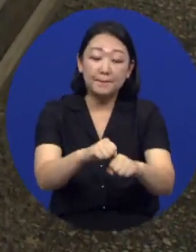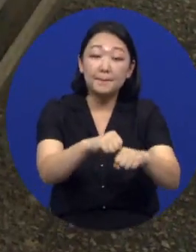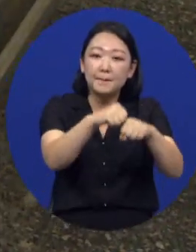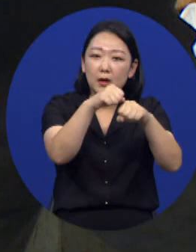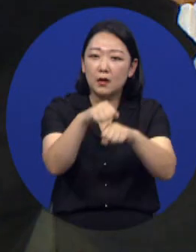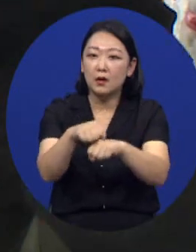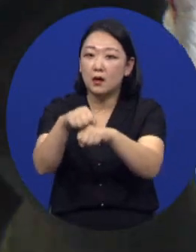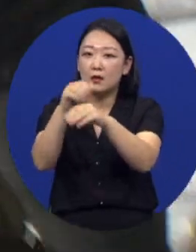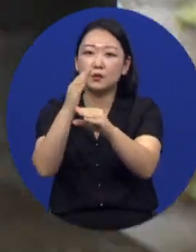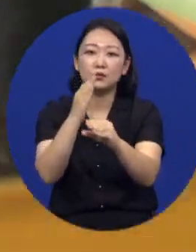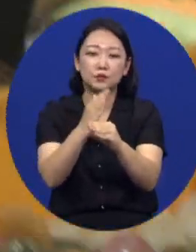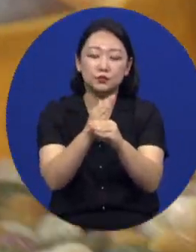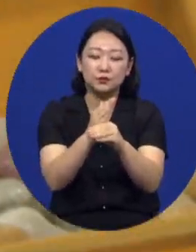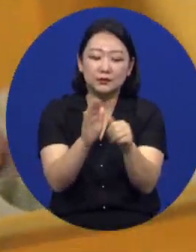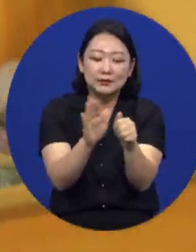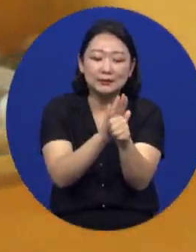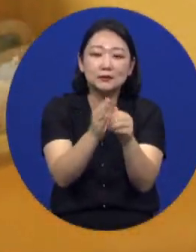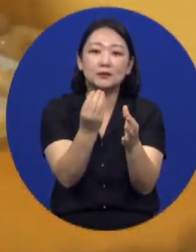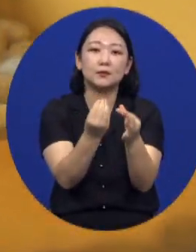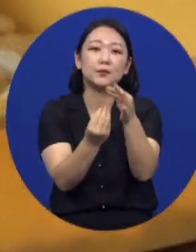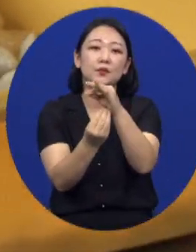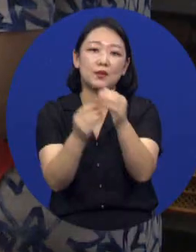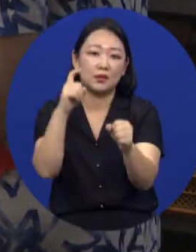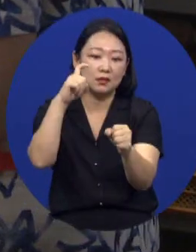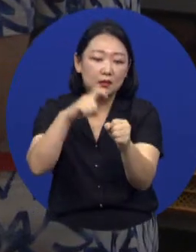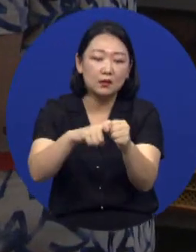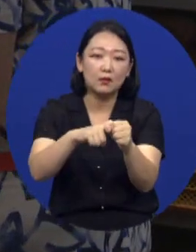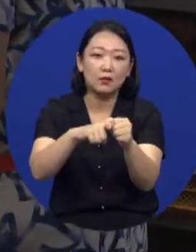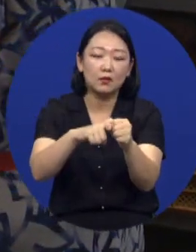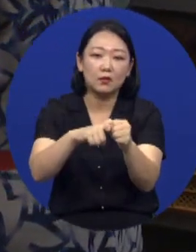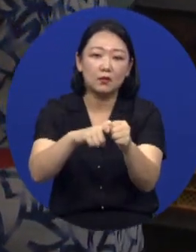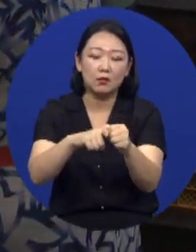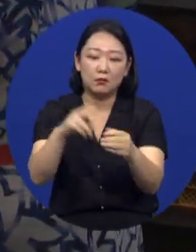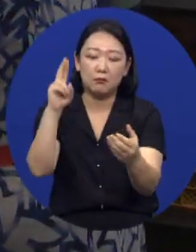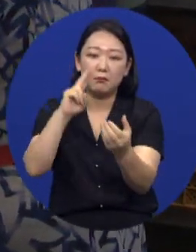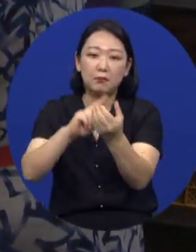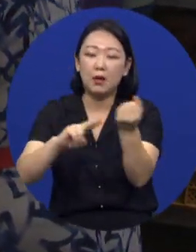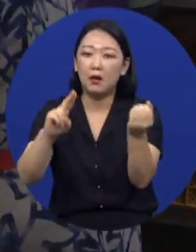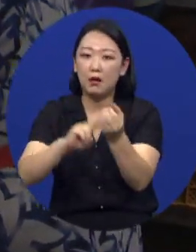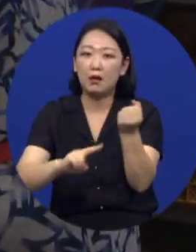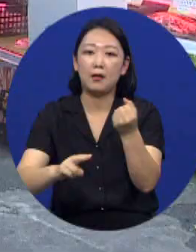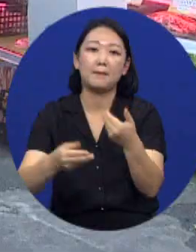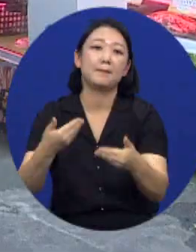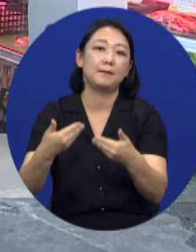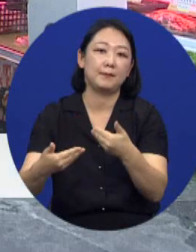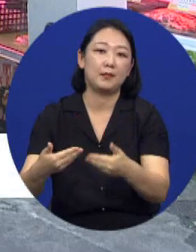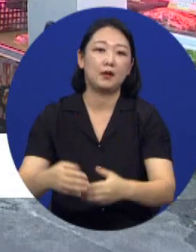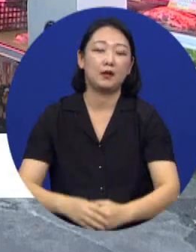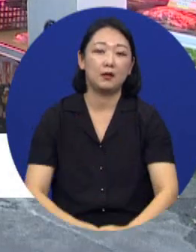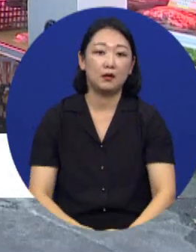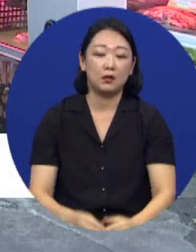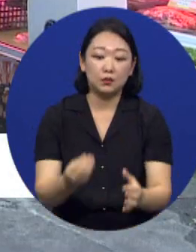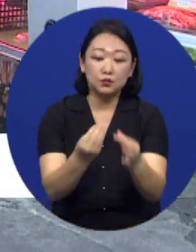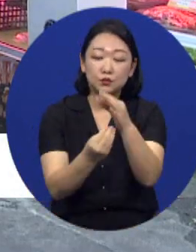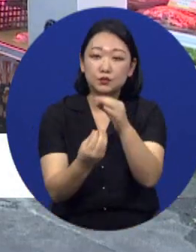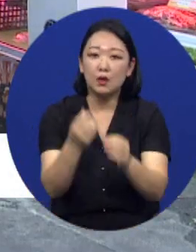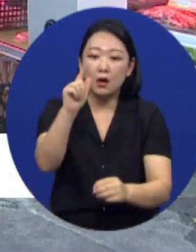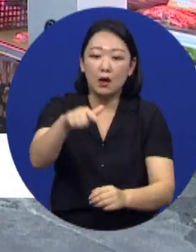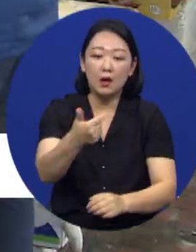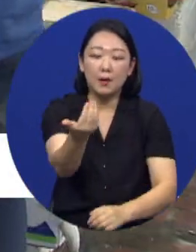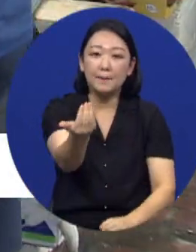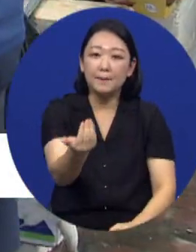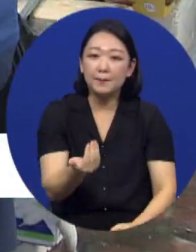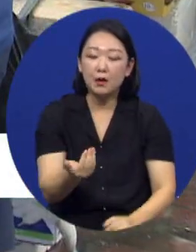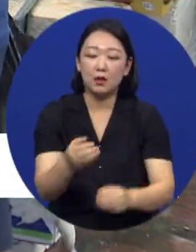쌓여갑니다. 정성껏 빚어낸 떡은 한김 식히자마자 팔려나가기 바쁩니다. 추석을 하루 앞둔